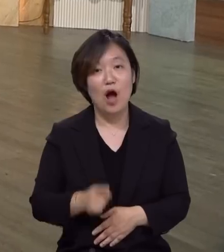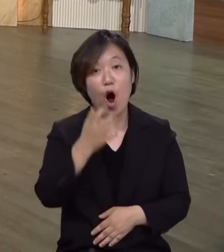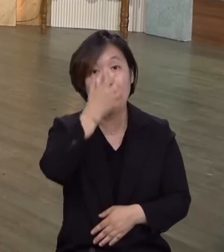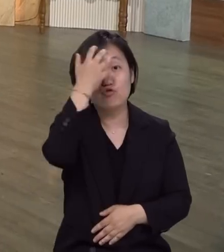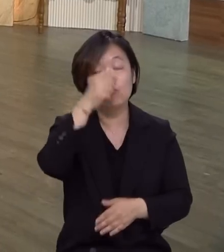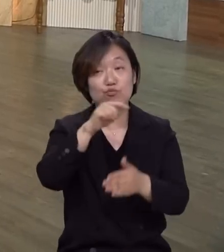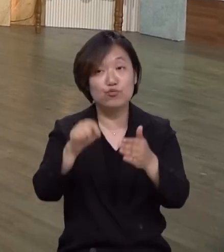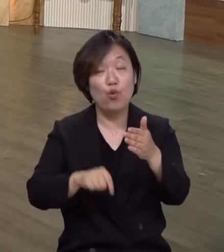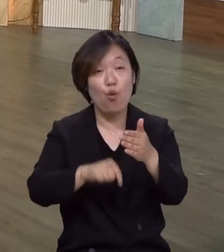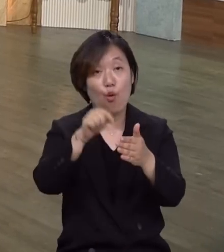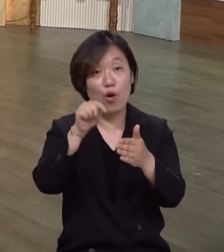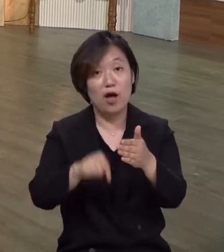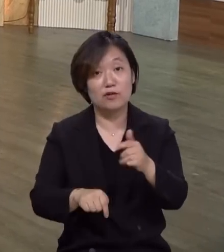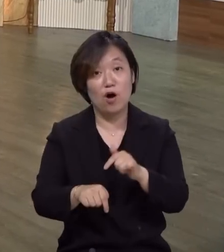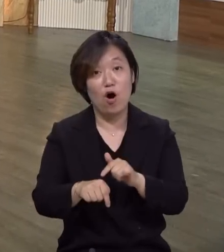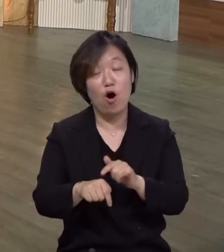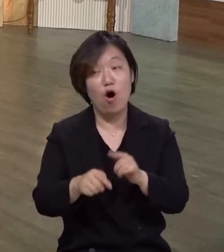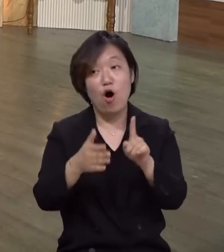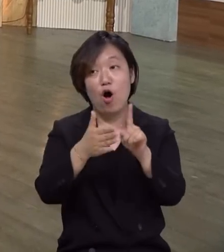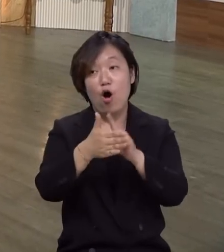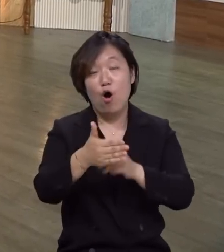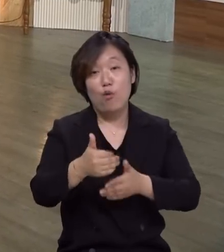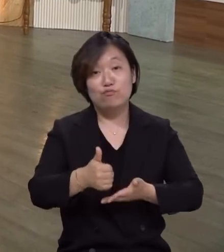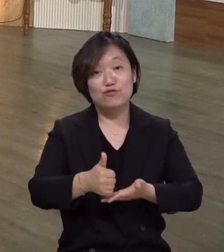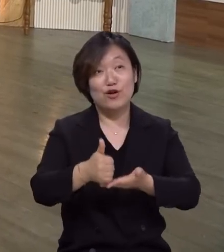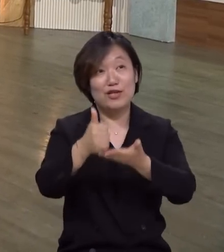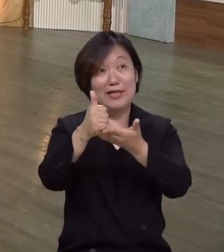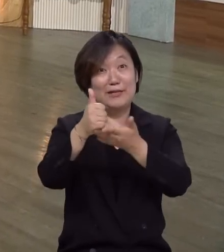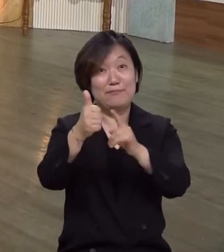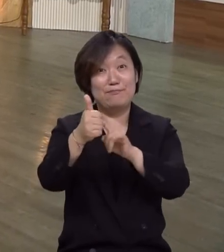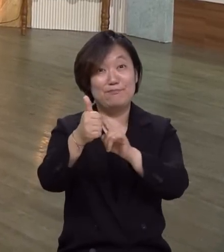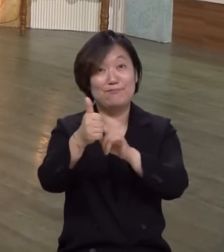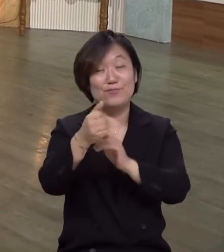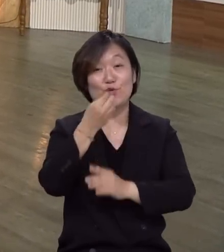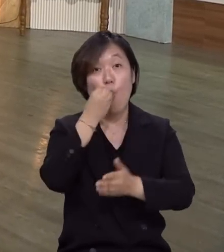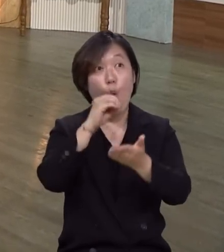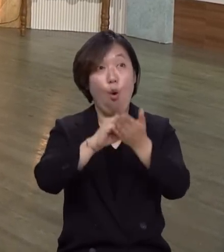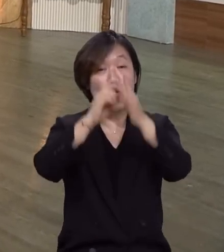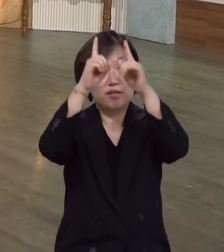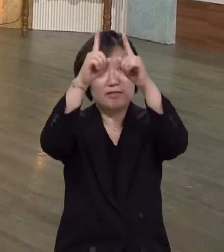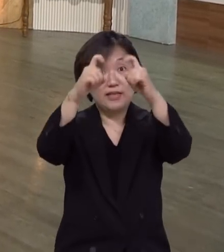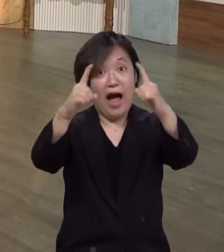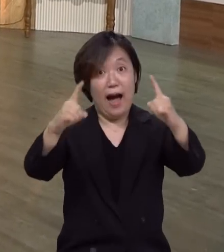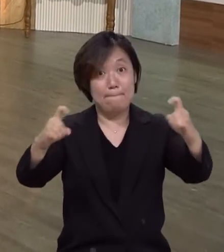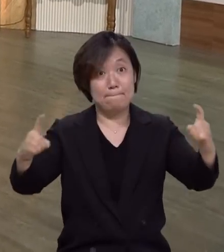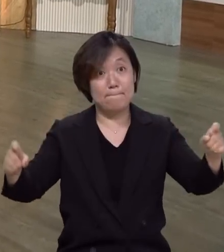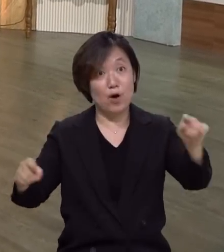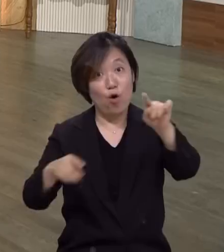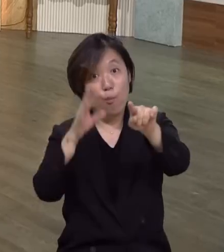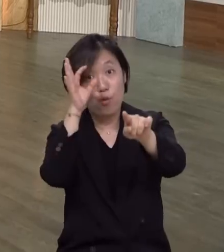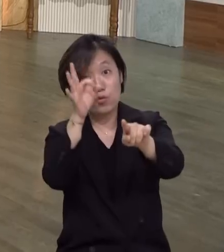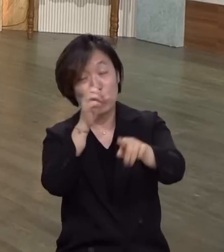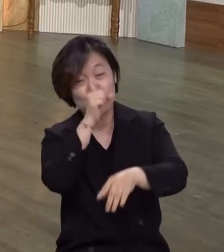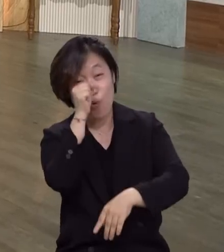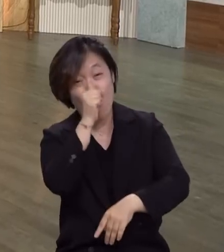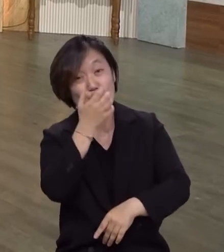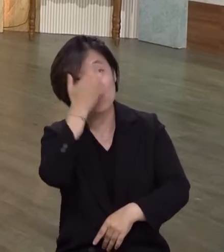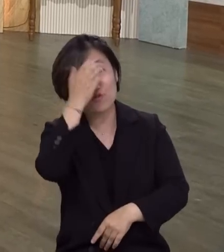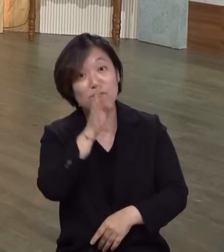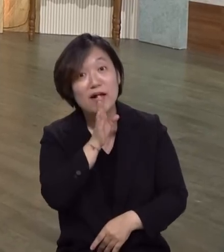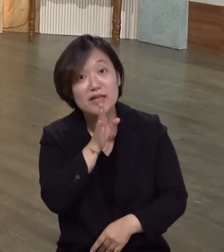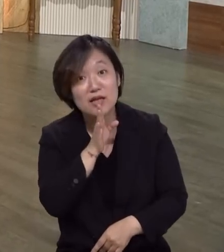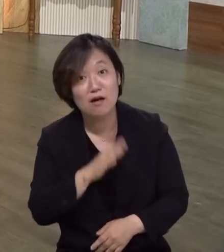꿈에서 부처님의 그 웅장한 부처님의 탑이 꿈에서 딱 보이는 거는 아주 좋은 꿈이거든요